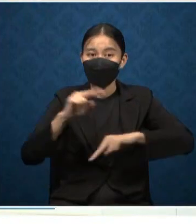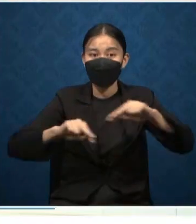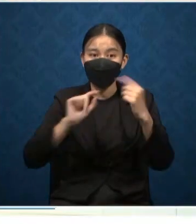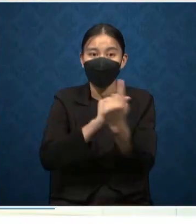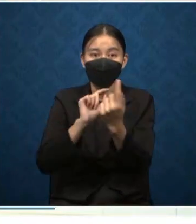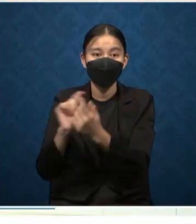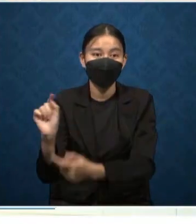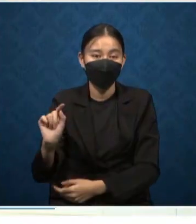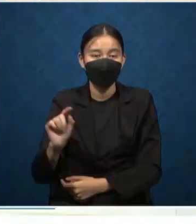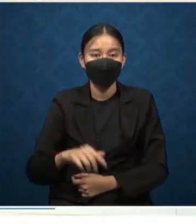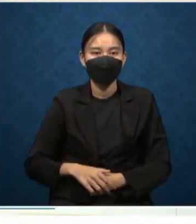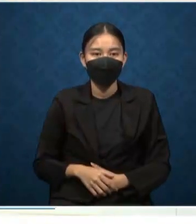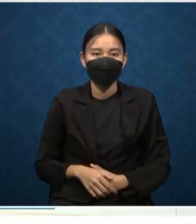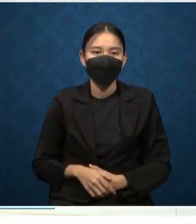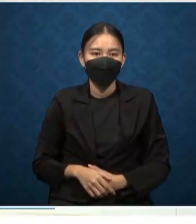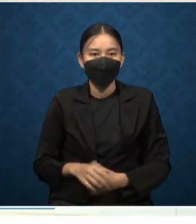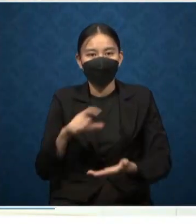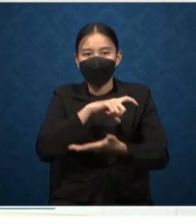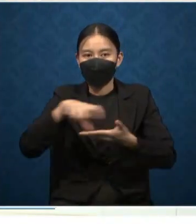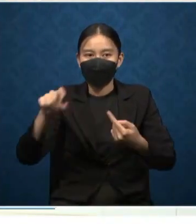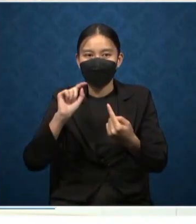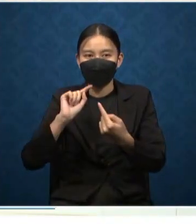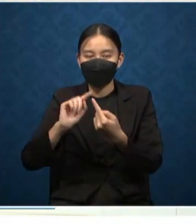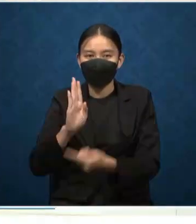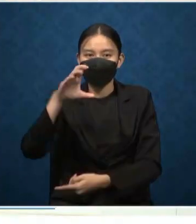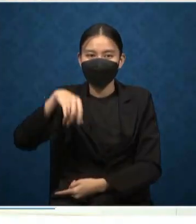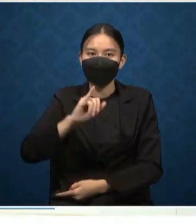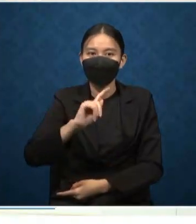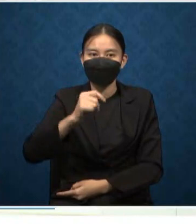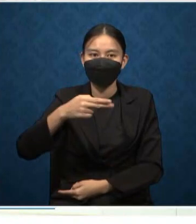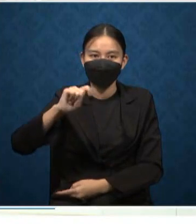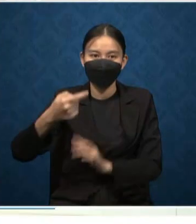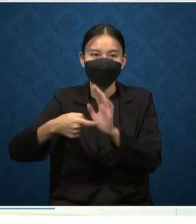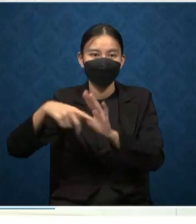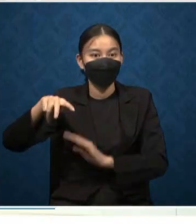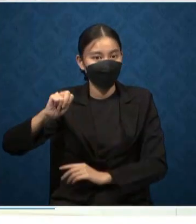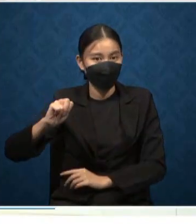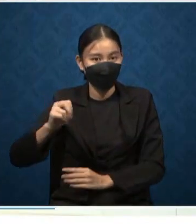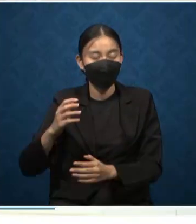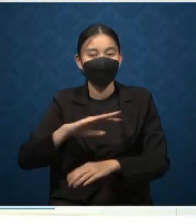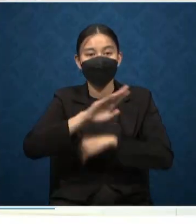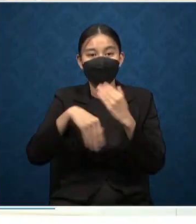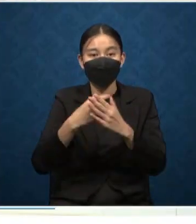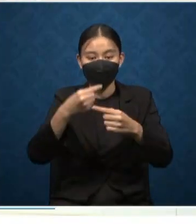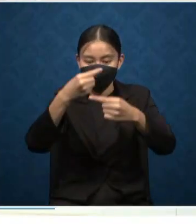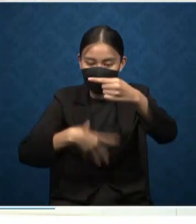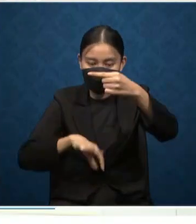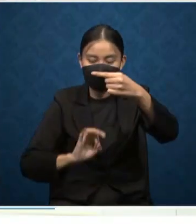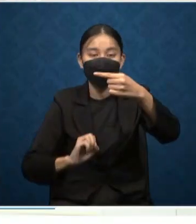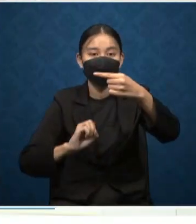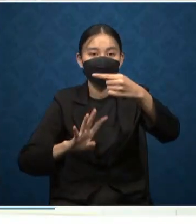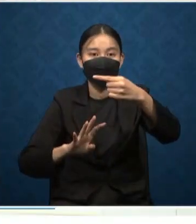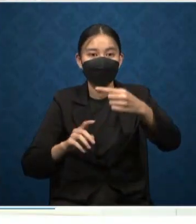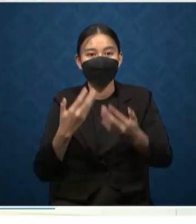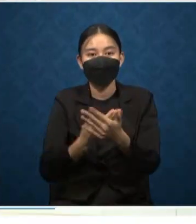า หายไปที่วยศัทไ่ท่าน Capital Groupจำนวน 94 รายการครั 18